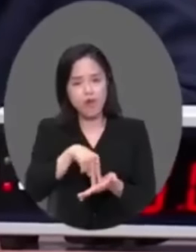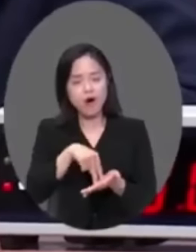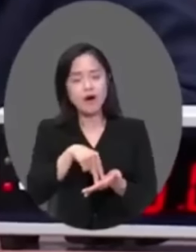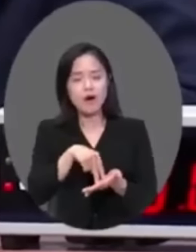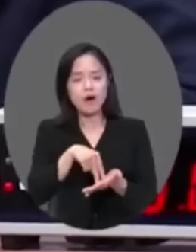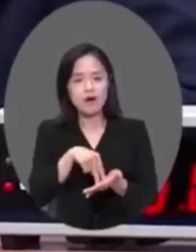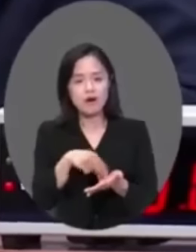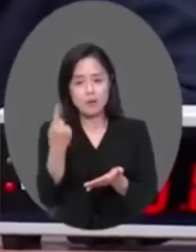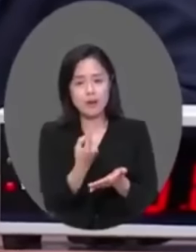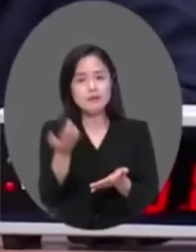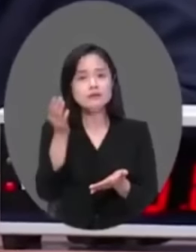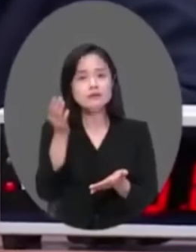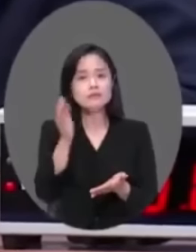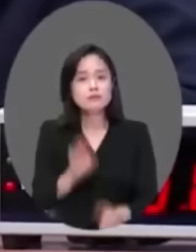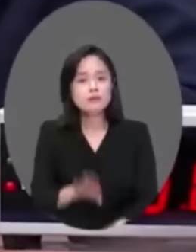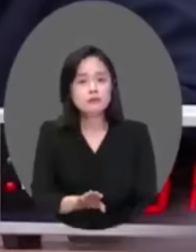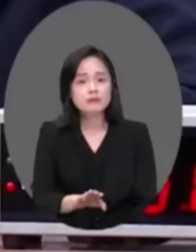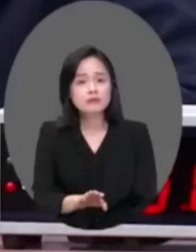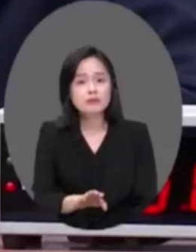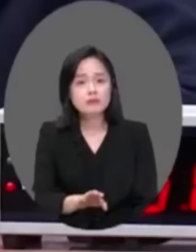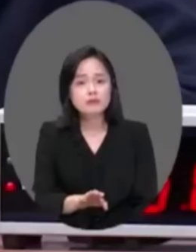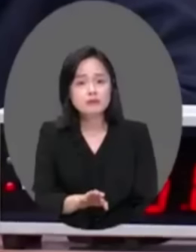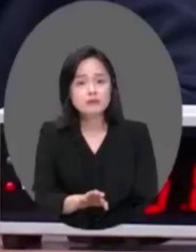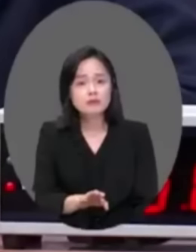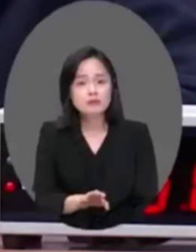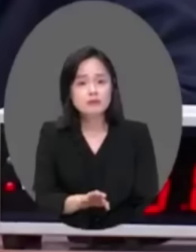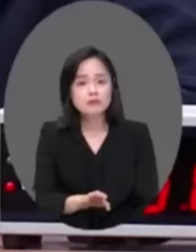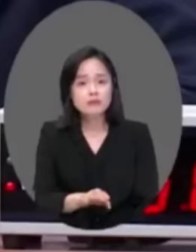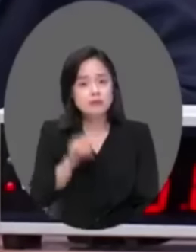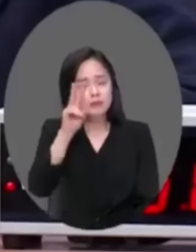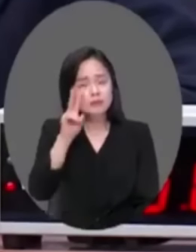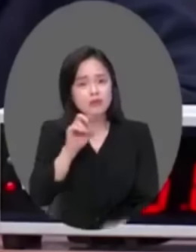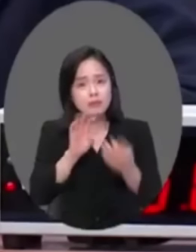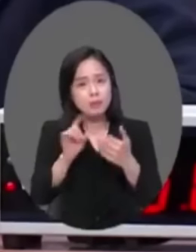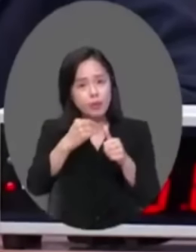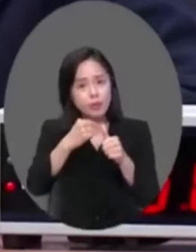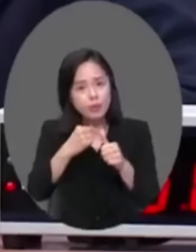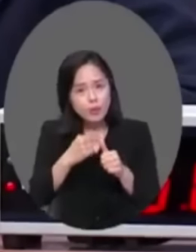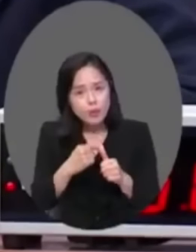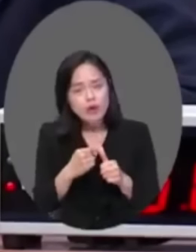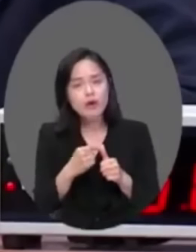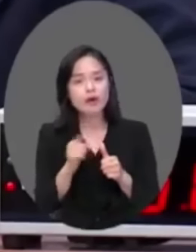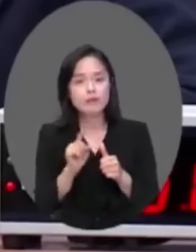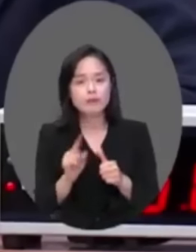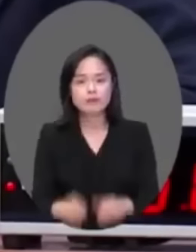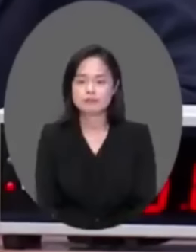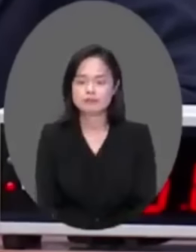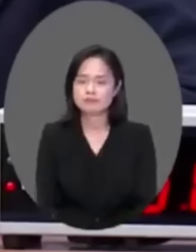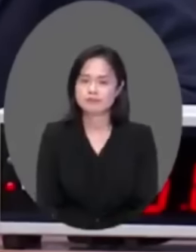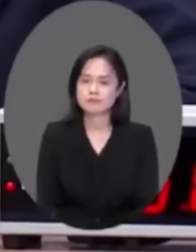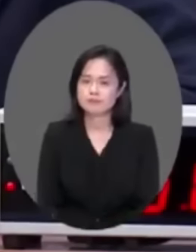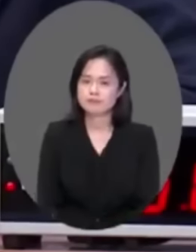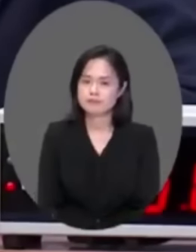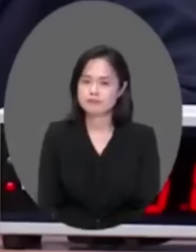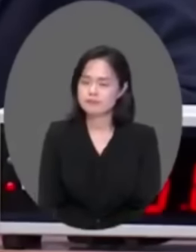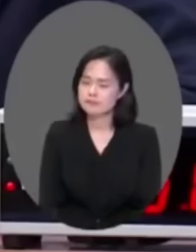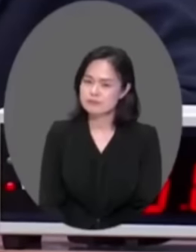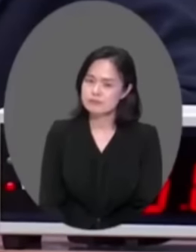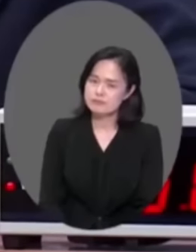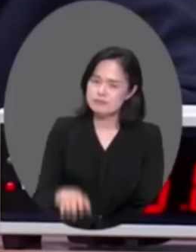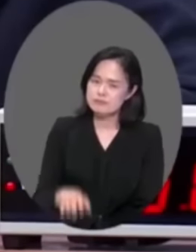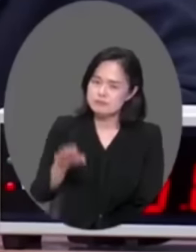증인으로 나왔지만 억지로 김영 위원님 김영 위원님 지금이 모습은 국민의인